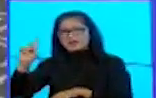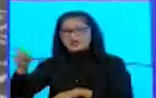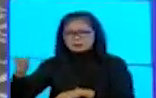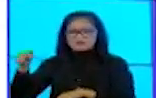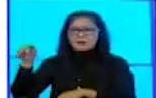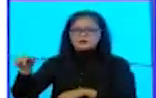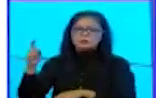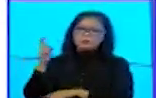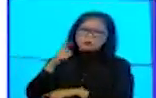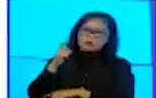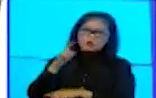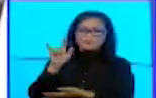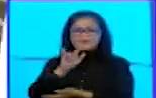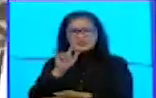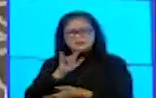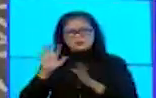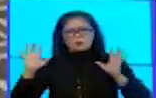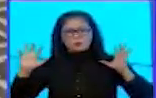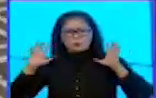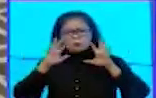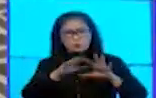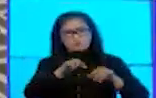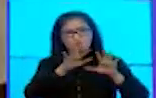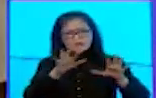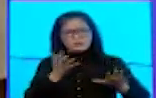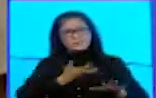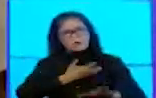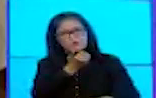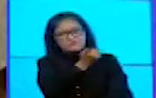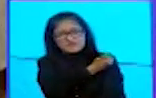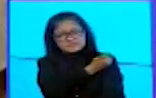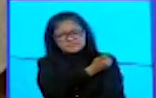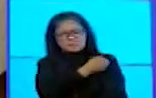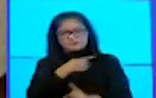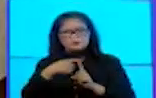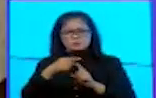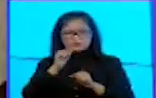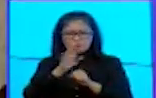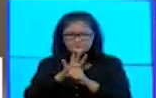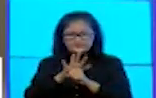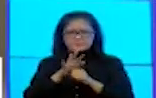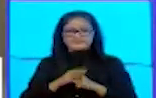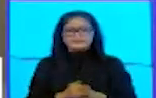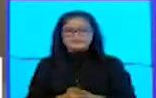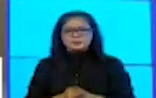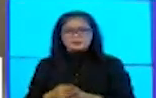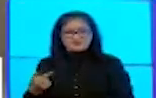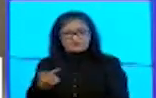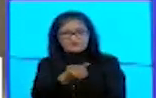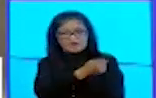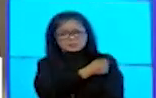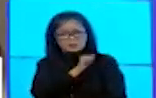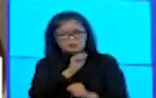juga datang demi menjalani vaksinasi COVID-19. Berbeda dari warga pada umumnya, sebelum disuntik vaksin COVID-19, para